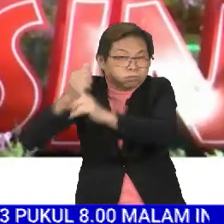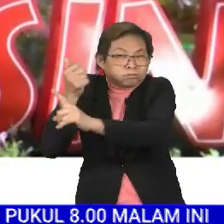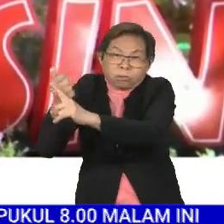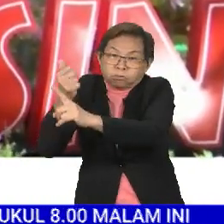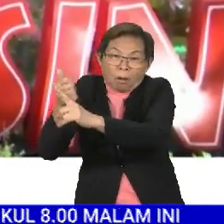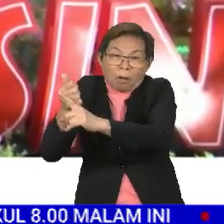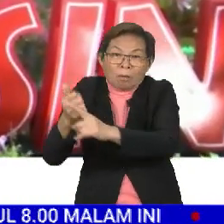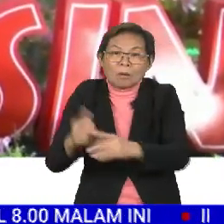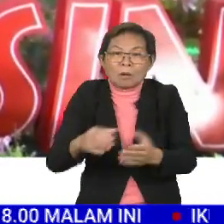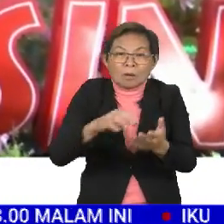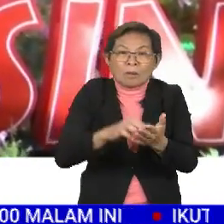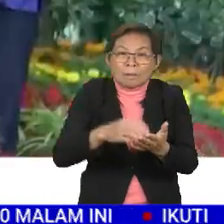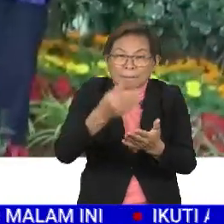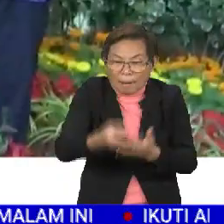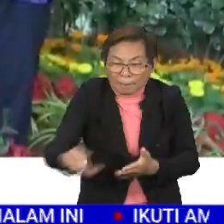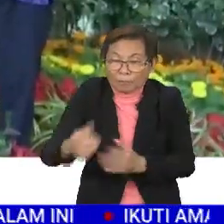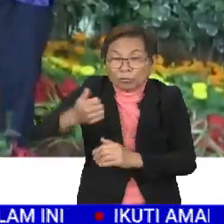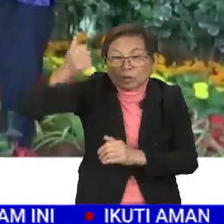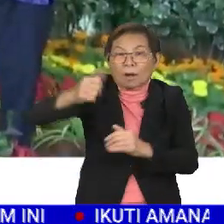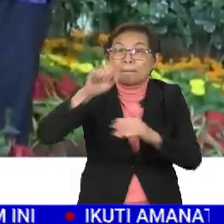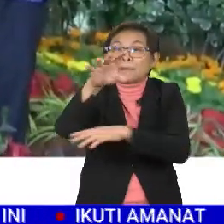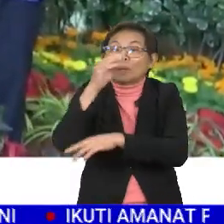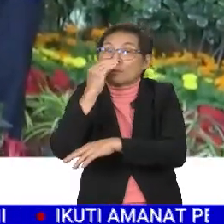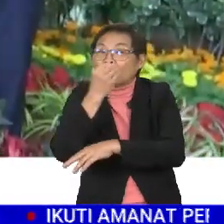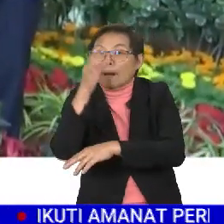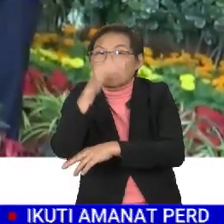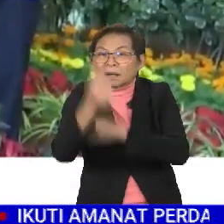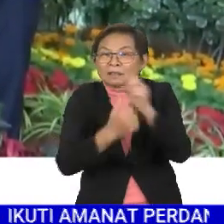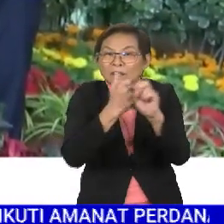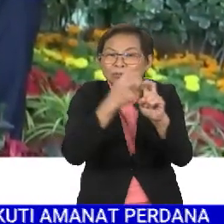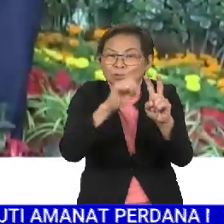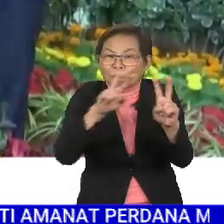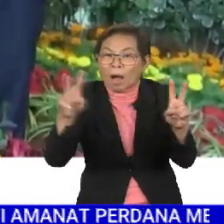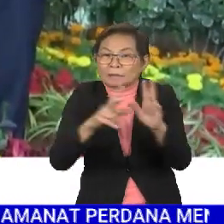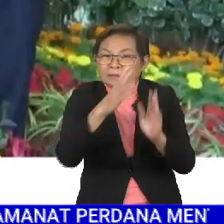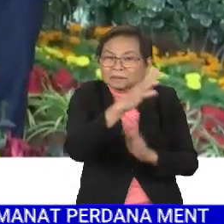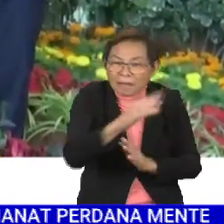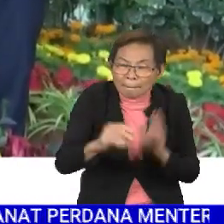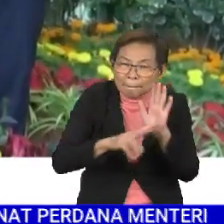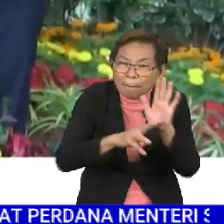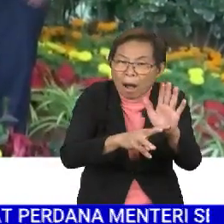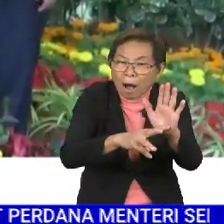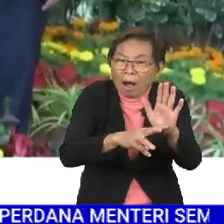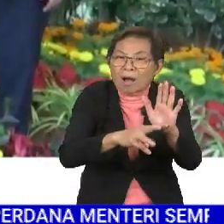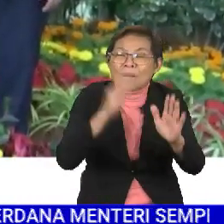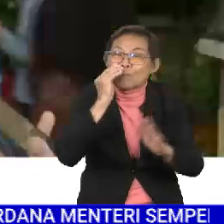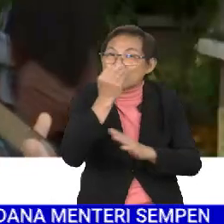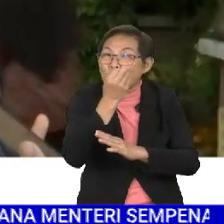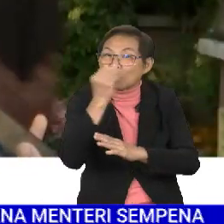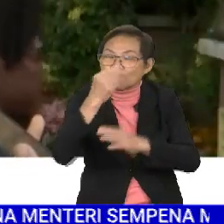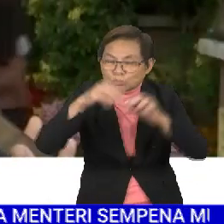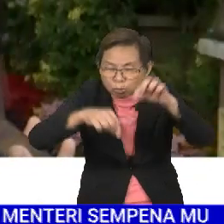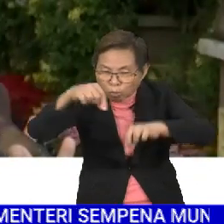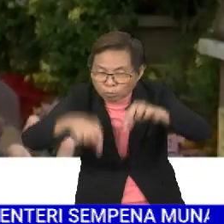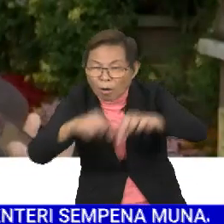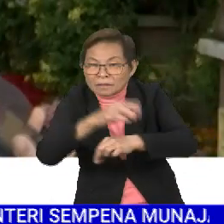tersendiri antara komponen utama pesta bunga melati 2022 termasuklah pameran dekorasi hiasan bunga dan hiasan bunga